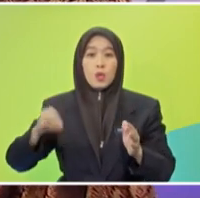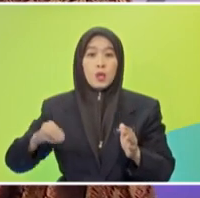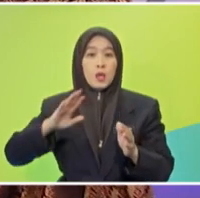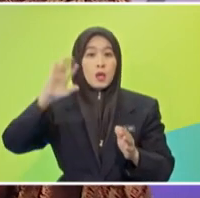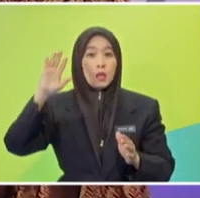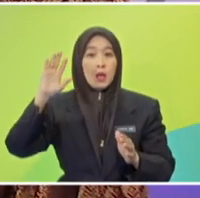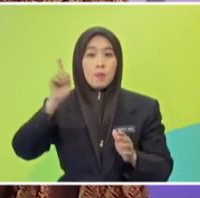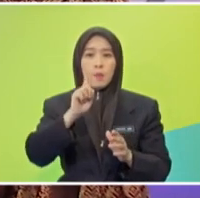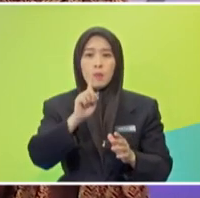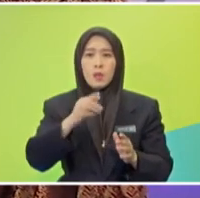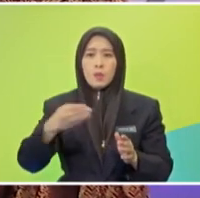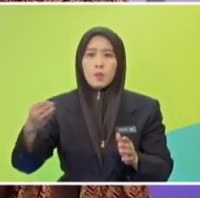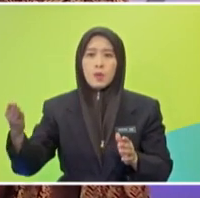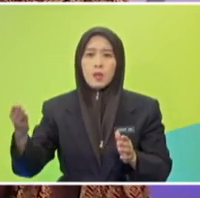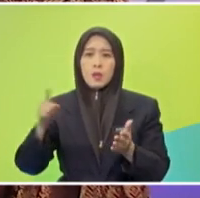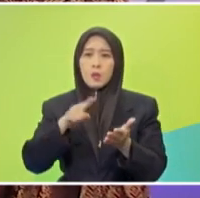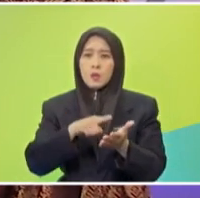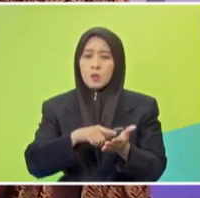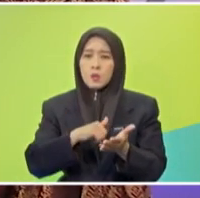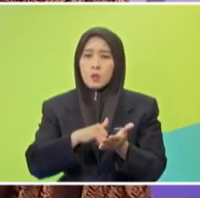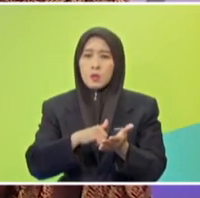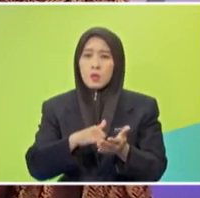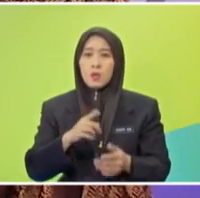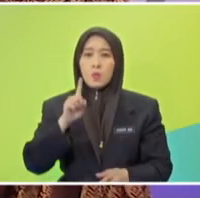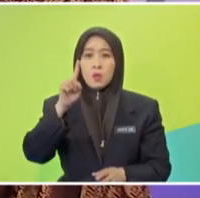Oke pertama batik